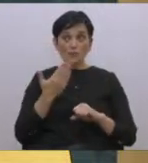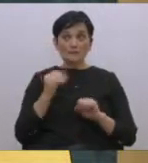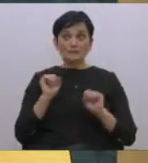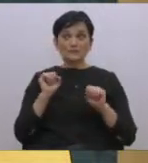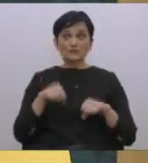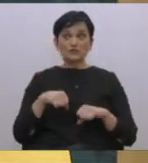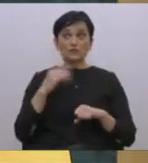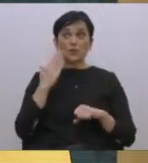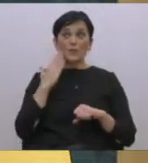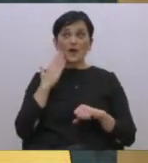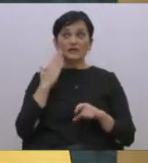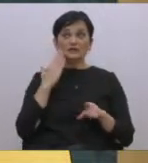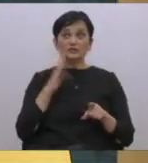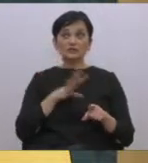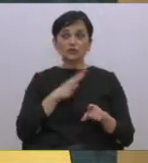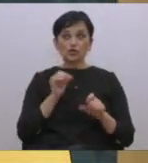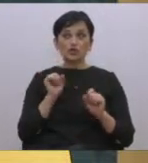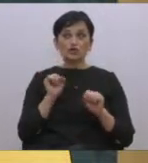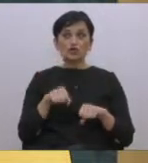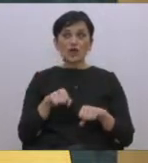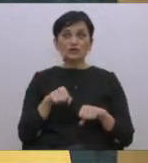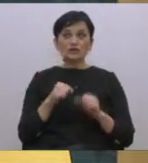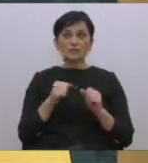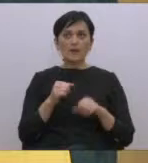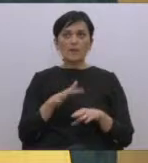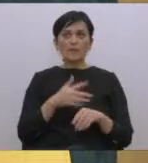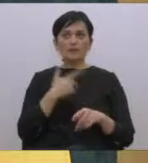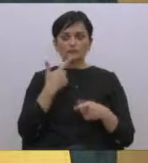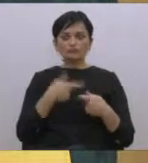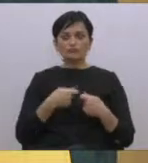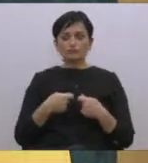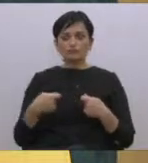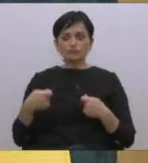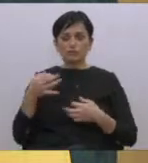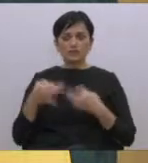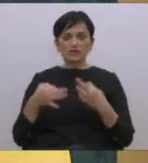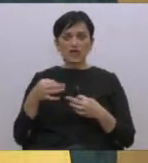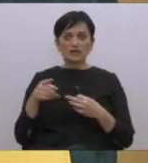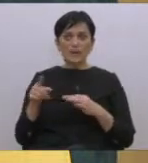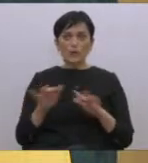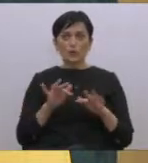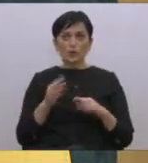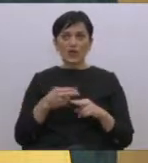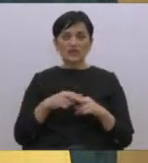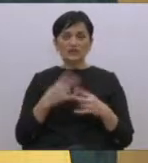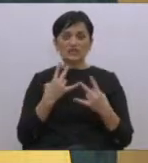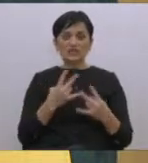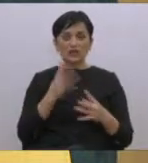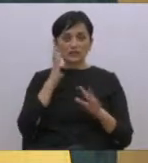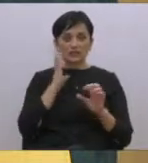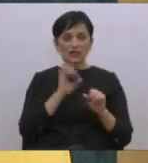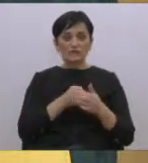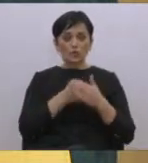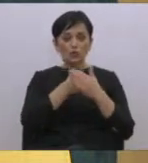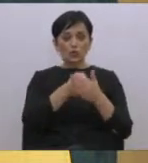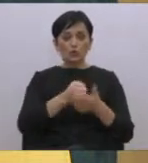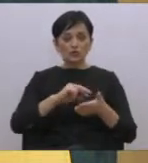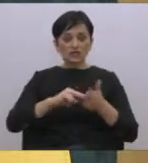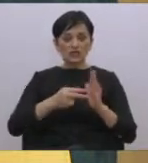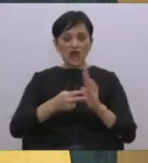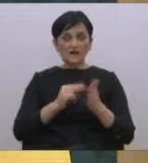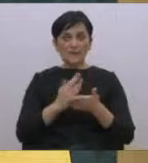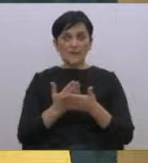შესაძლოა მართლაც მომხდარ იყო, ვინაიდან შეიძლება დიდი ხანი გაგრძელდეს სასამართლოში საქმის წარმოება, ეს დააზიანებდა როგორც თავდაცვის უნარიანობის დაგეგმის